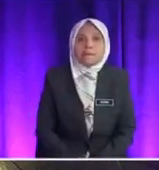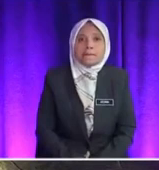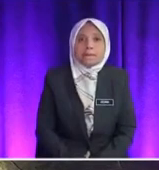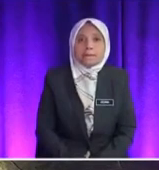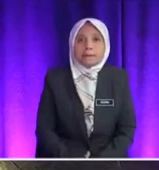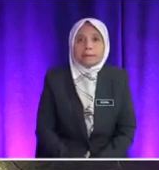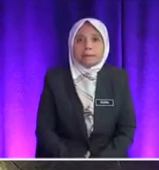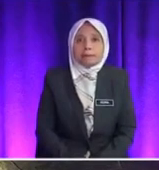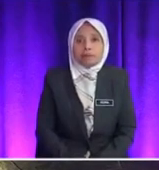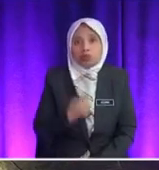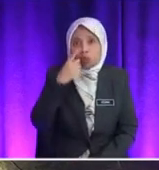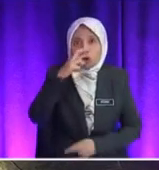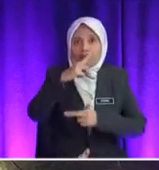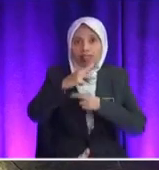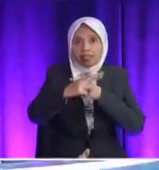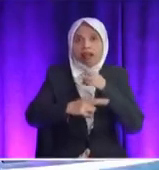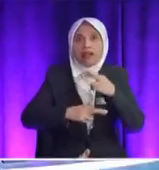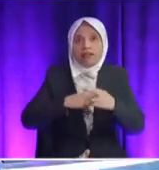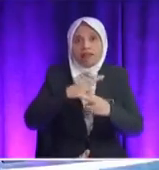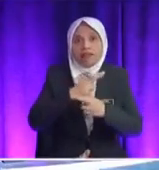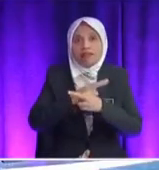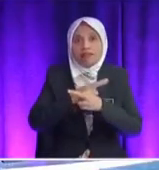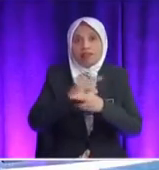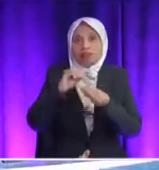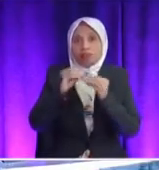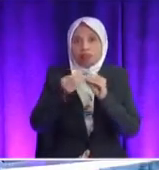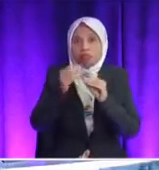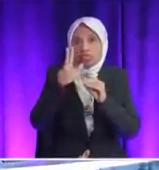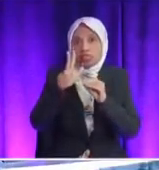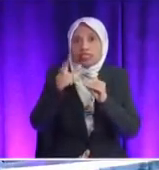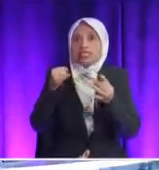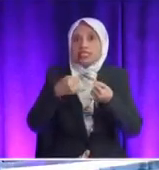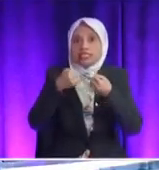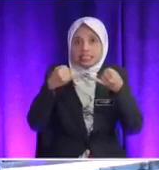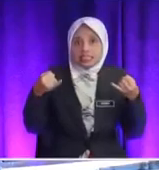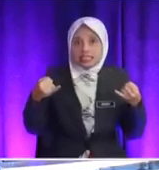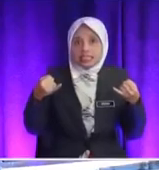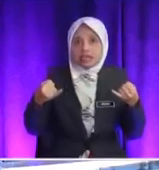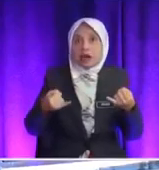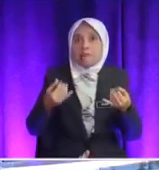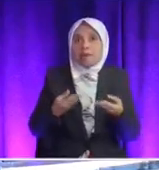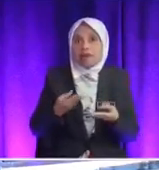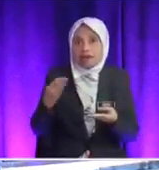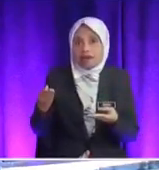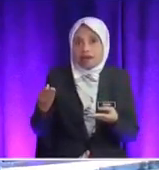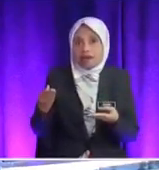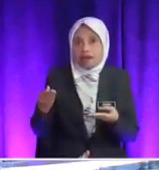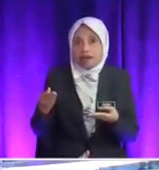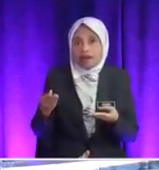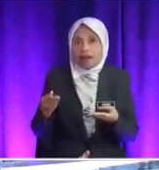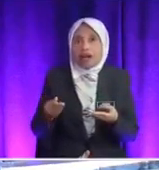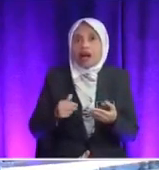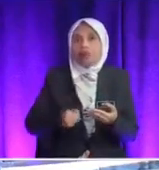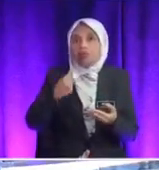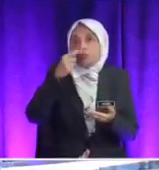hahaha oke serunya yang ketiga jenis dari barangnya adalah protein yang